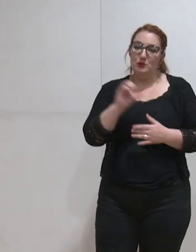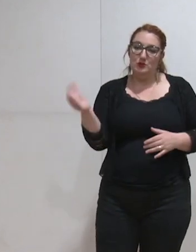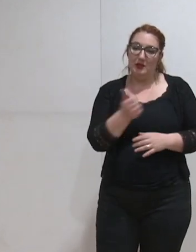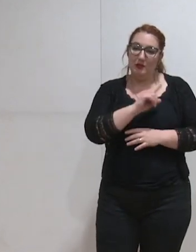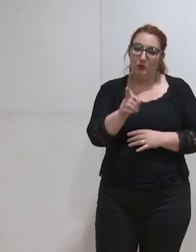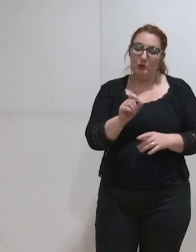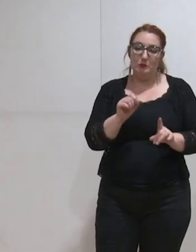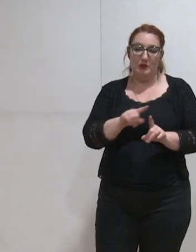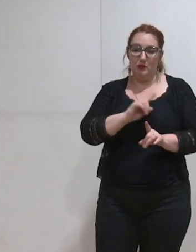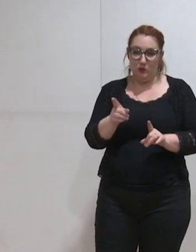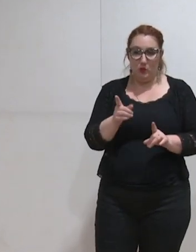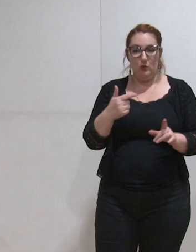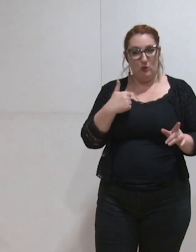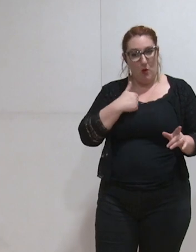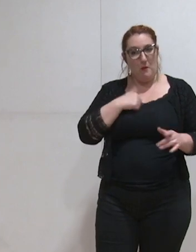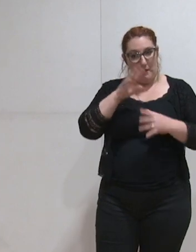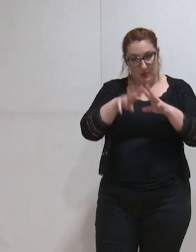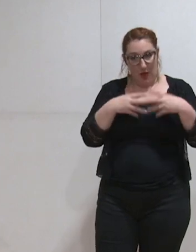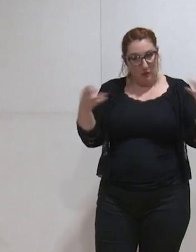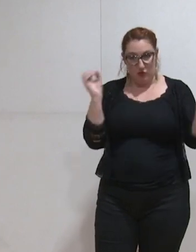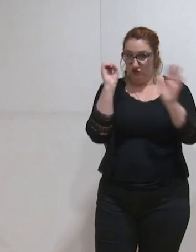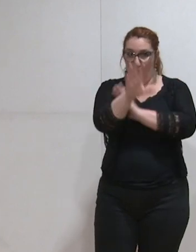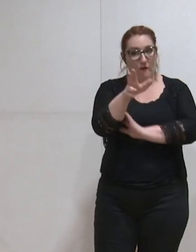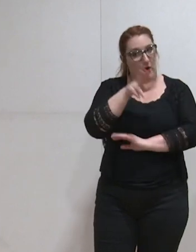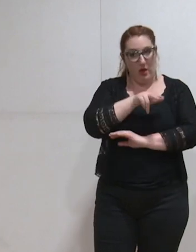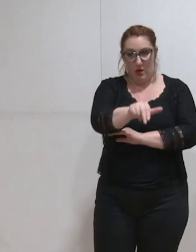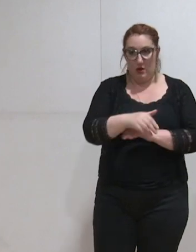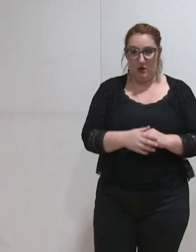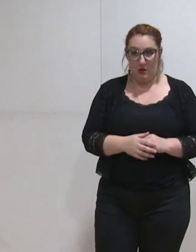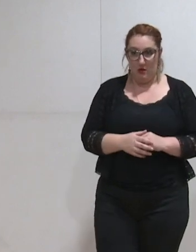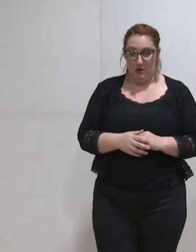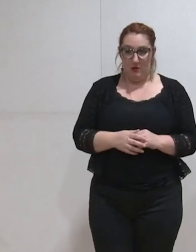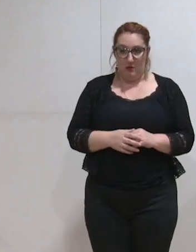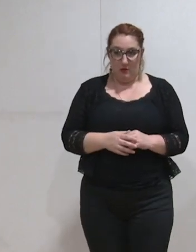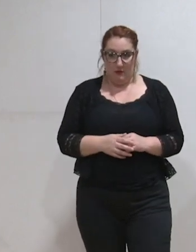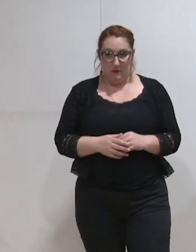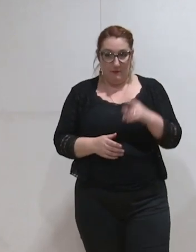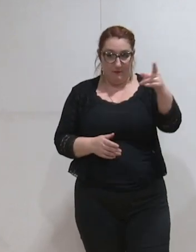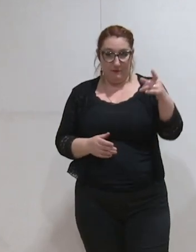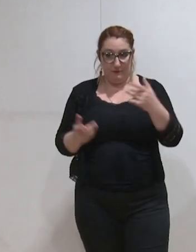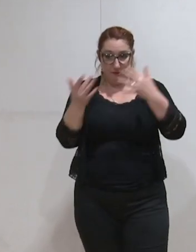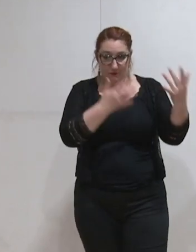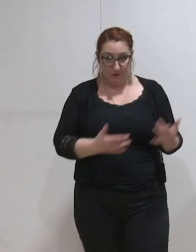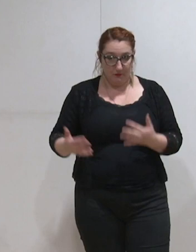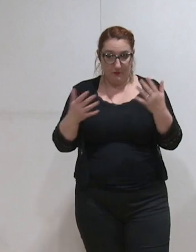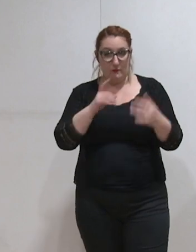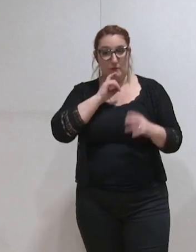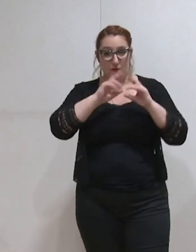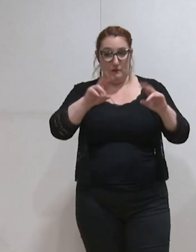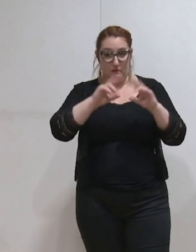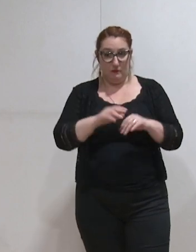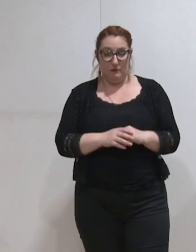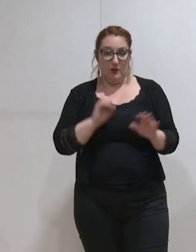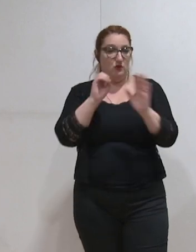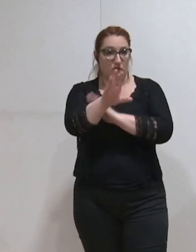celle-ci non je vais vous faire passer le tableau qui présente la fameuse le fameux calcul donc que j'ai évoqué tout à